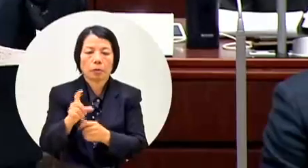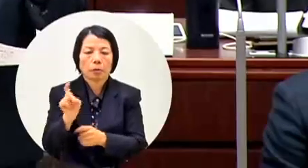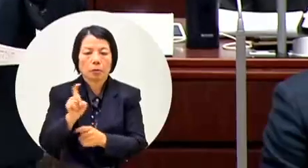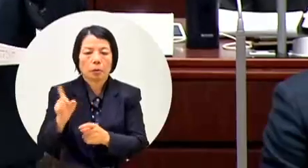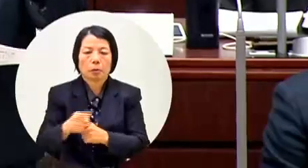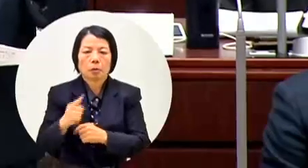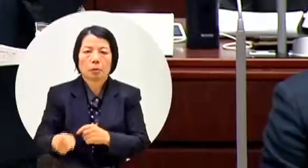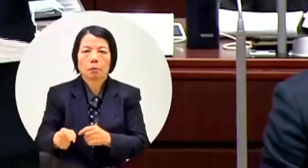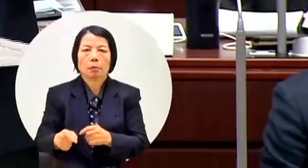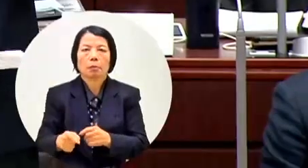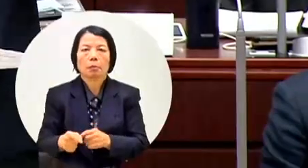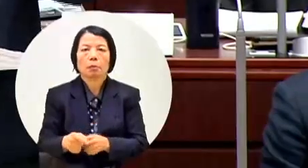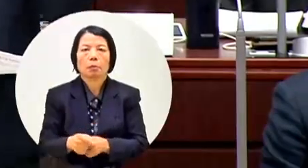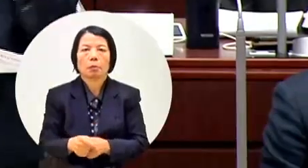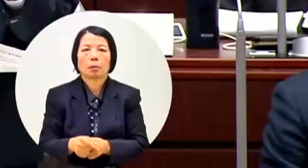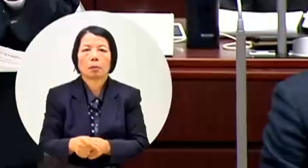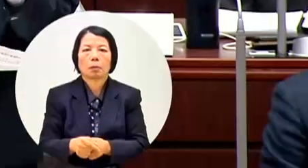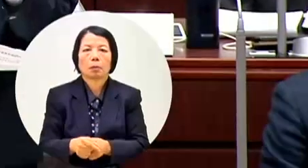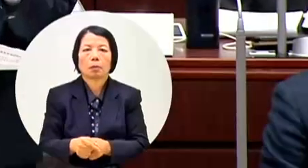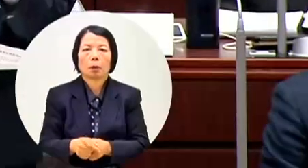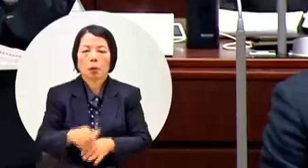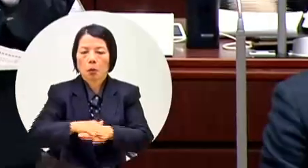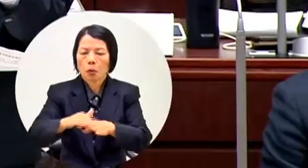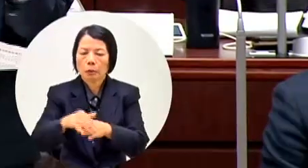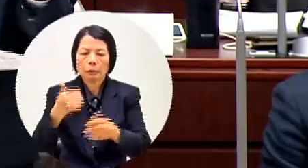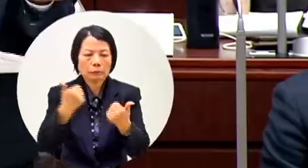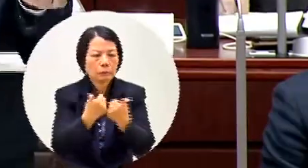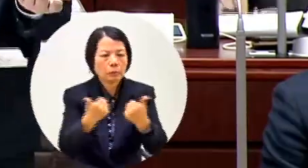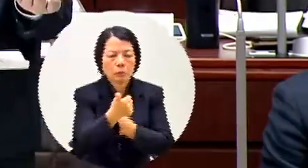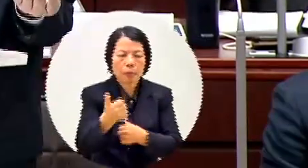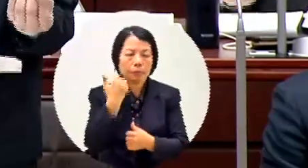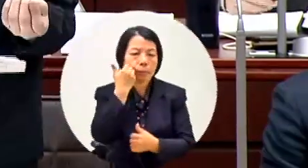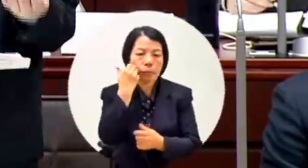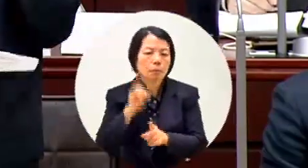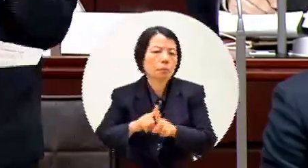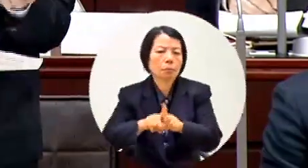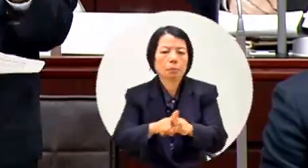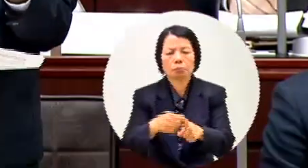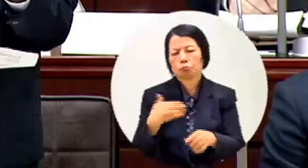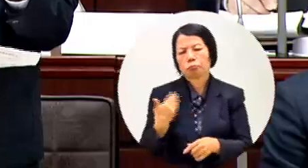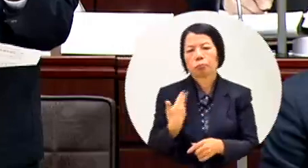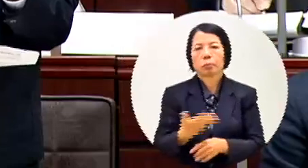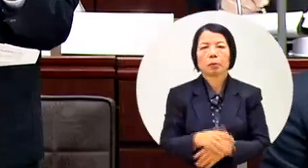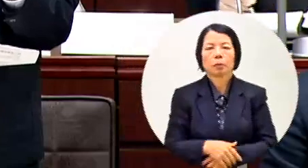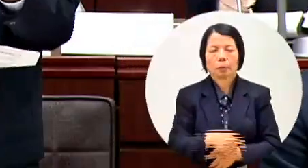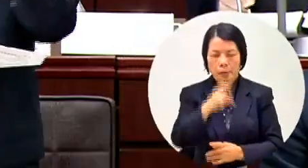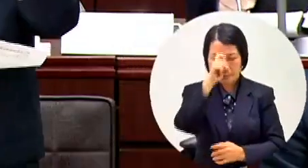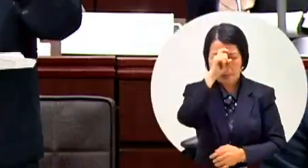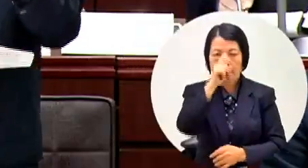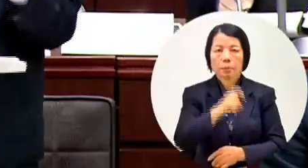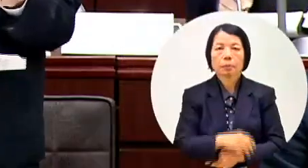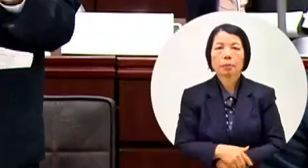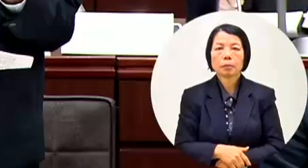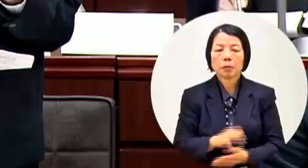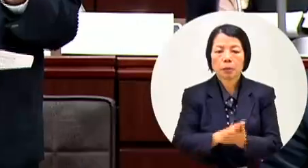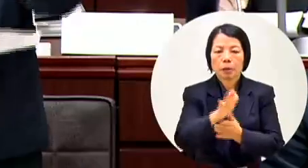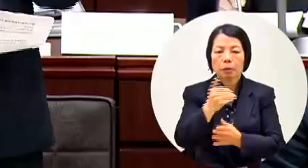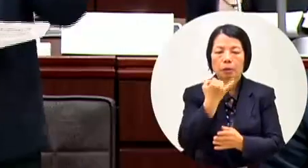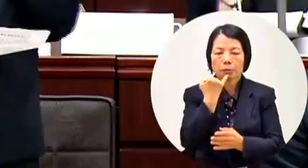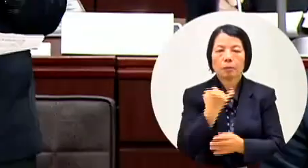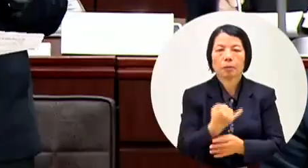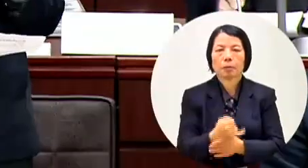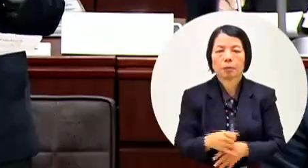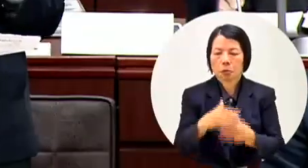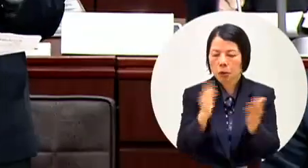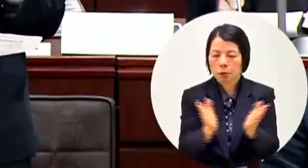不知道会哪些议员会跟，真的不知道。我们很希望将来能够超党派，也